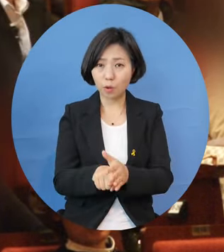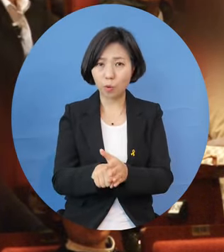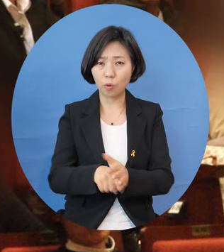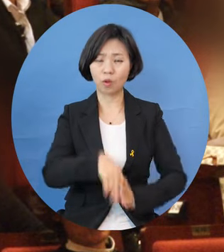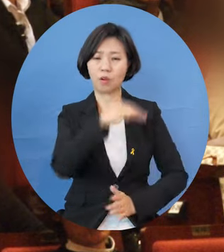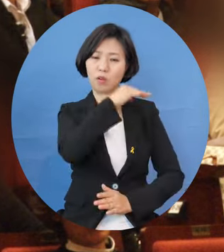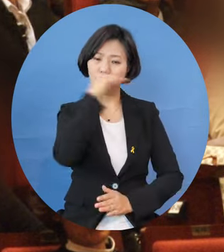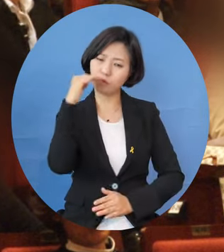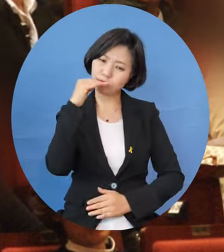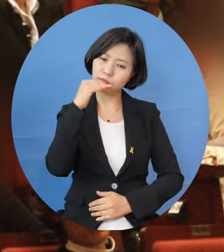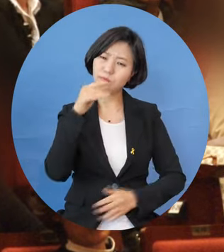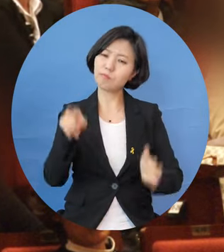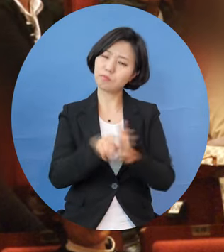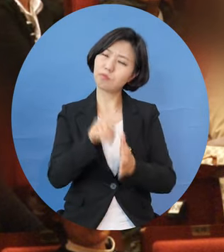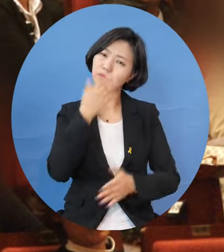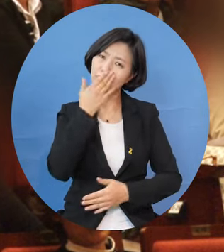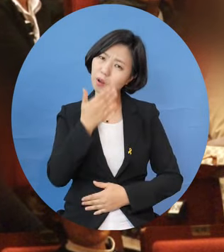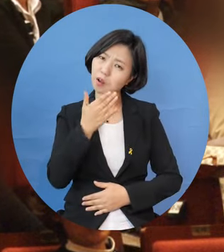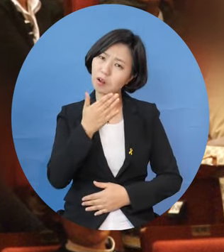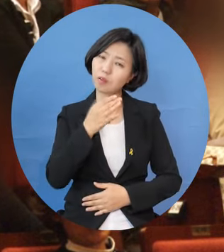있는지가 궁금해서.